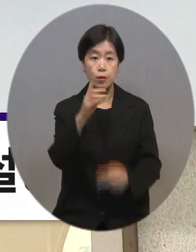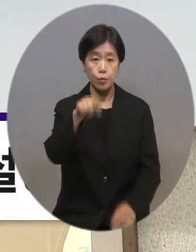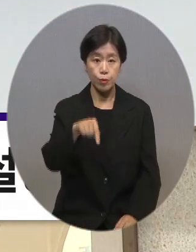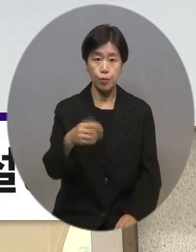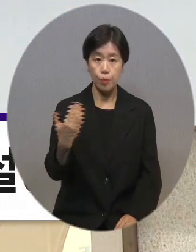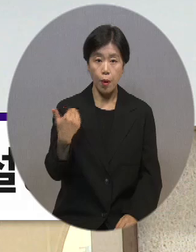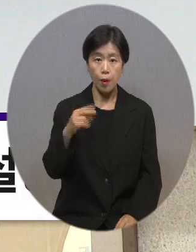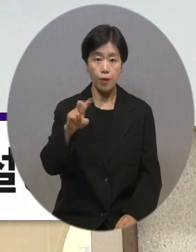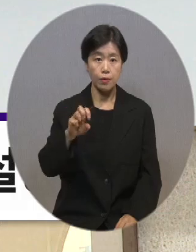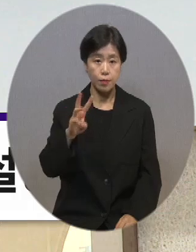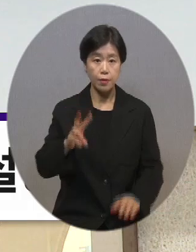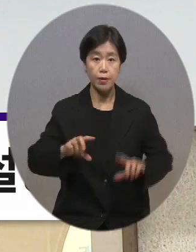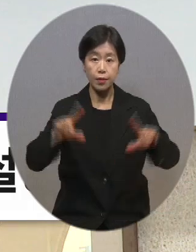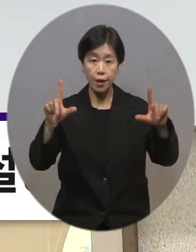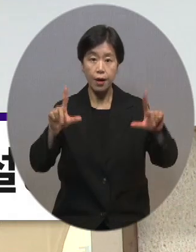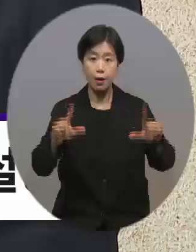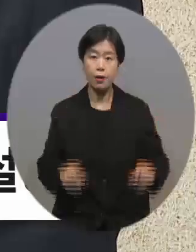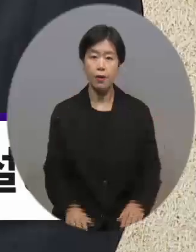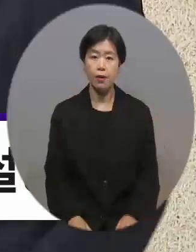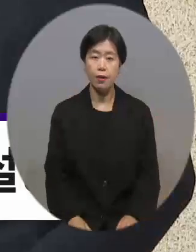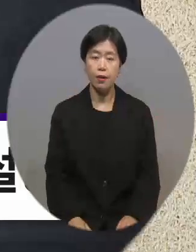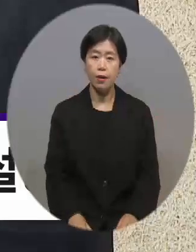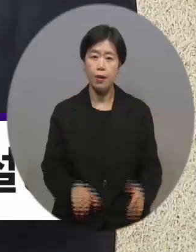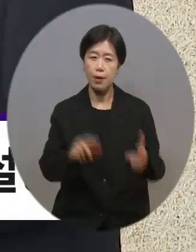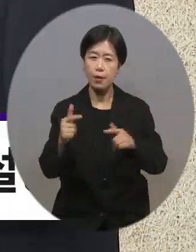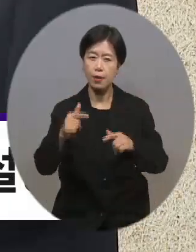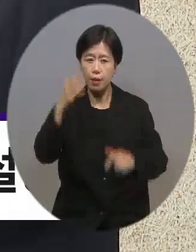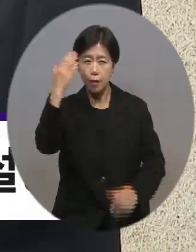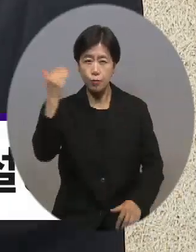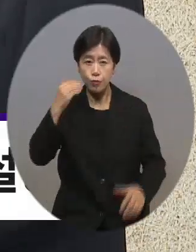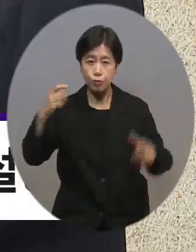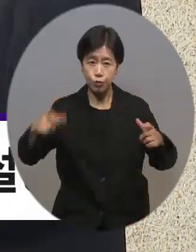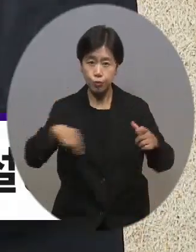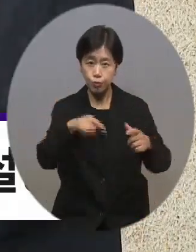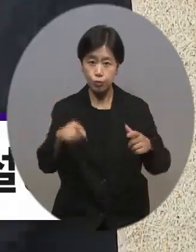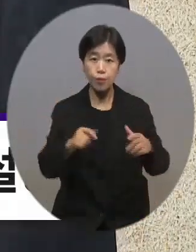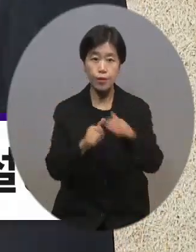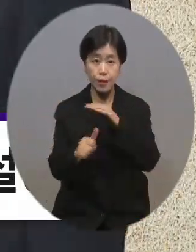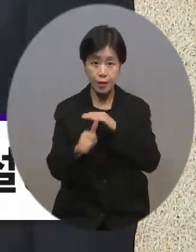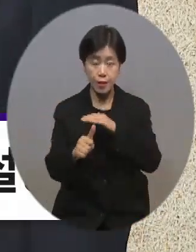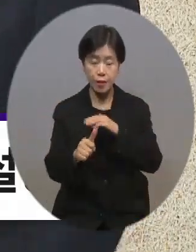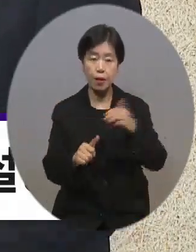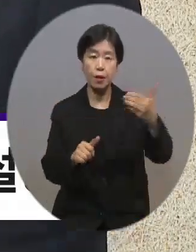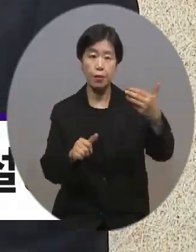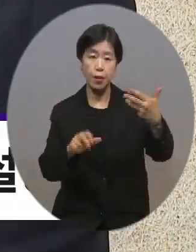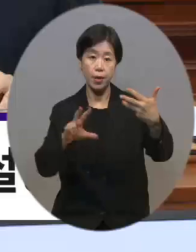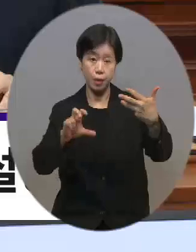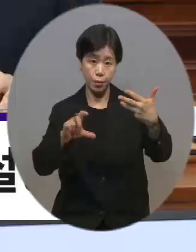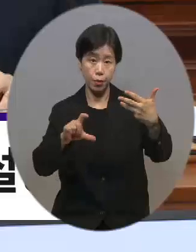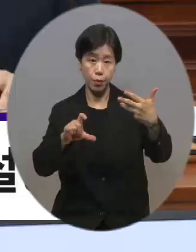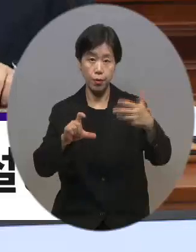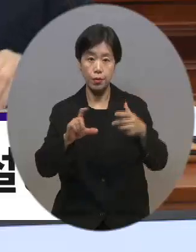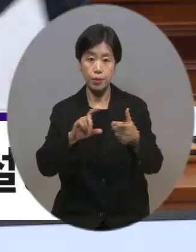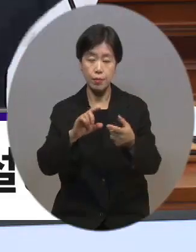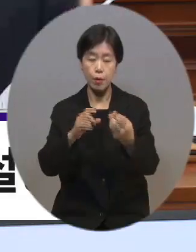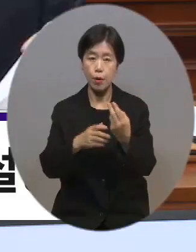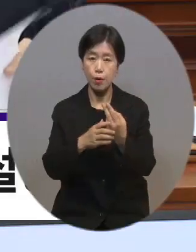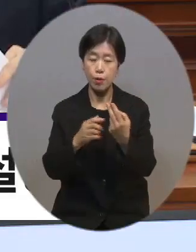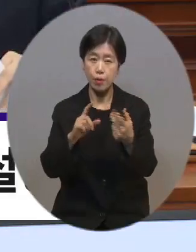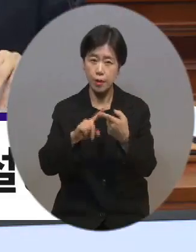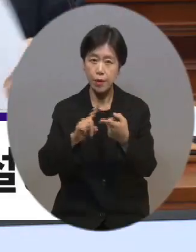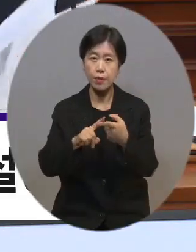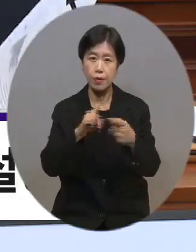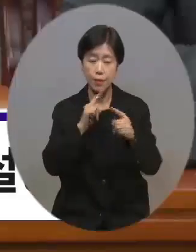23일 주한대사와 국제기구 한국 대표를 대상으로 8.15 통일 독트린 설명회를 열었습니다. 김수경 통일부